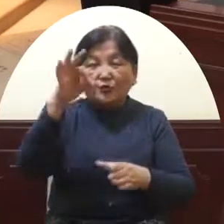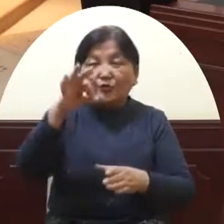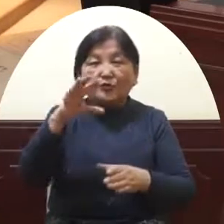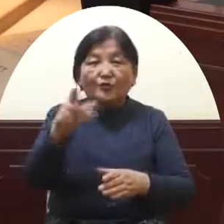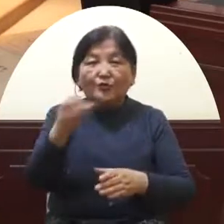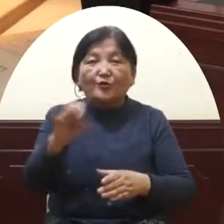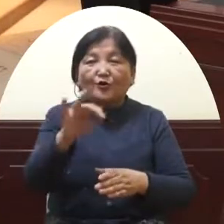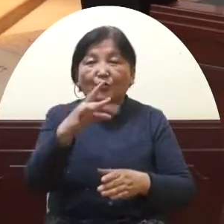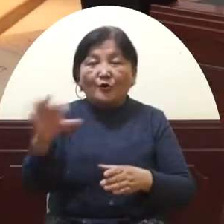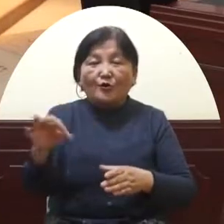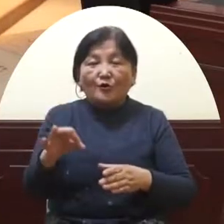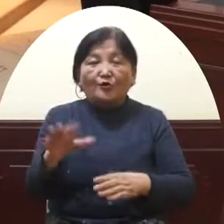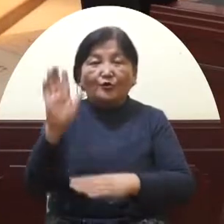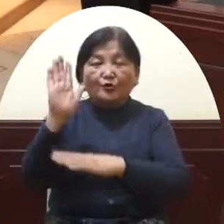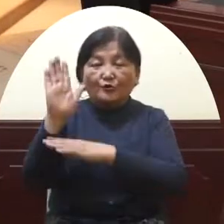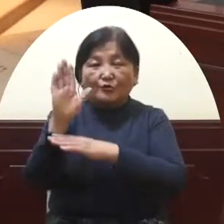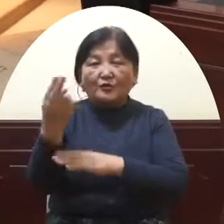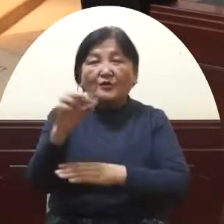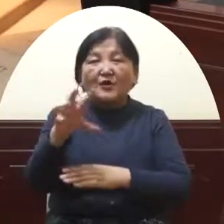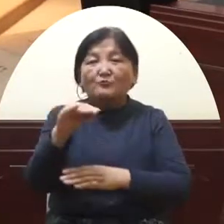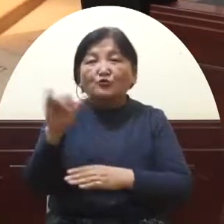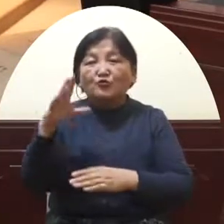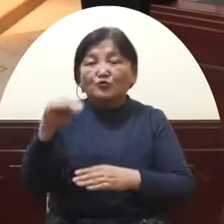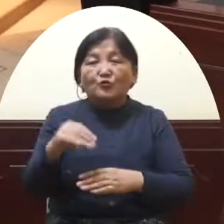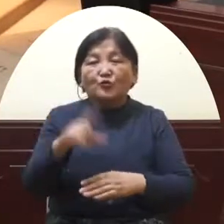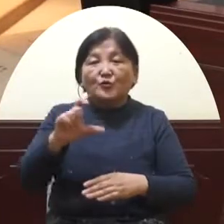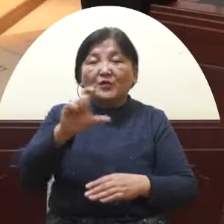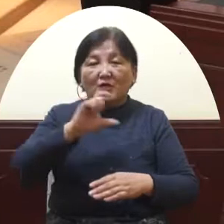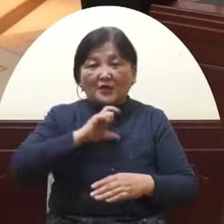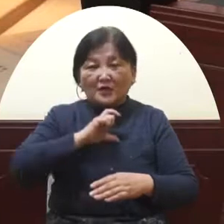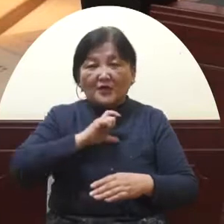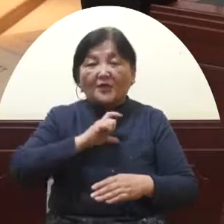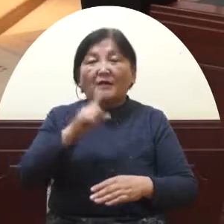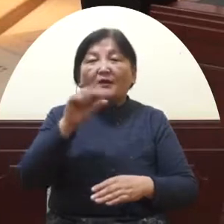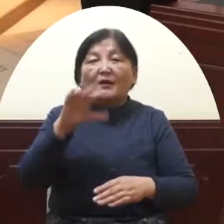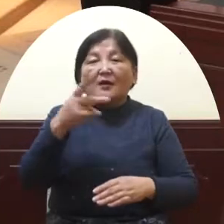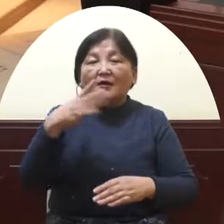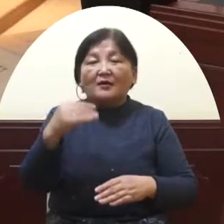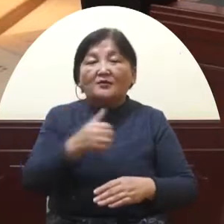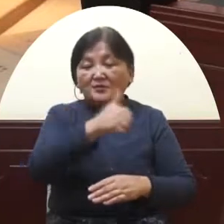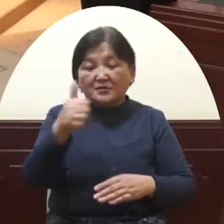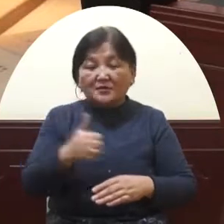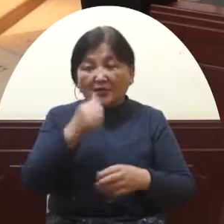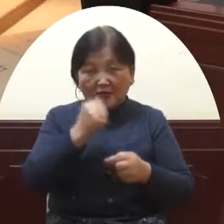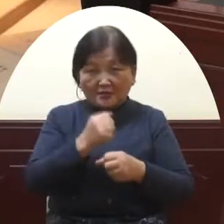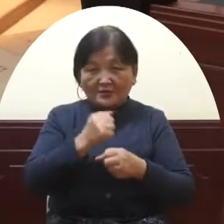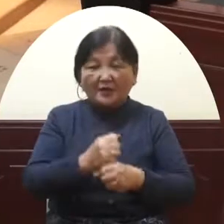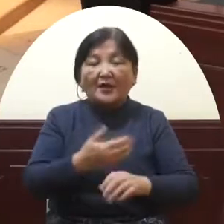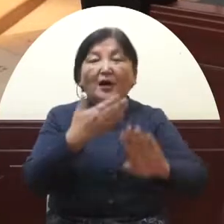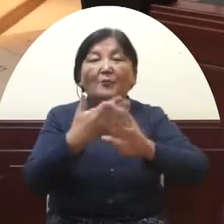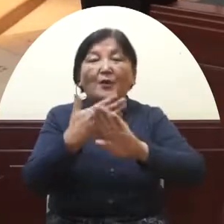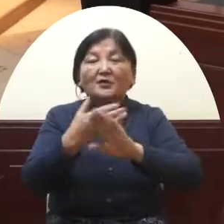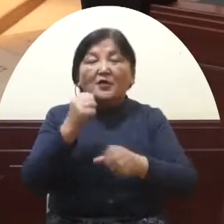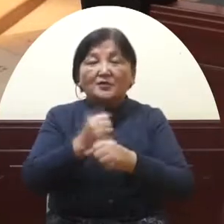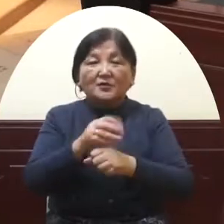хэрэг, сонгогдох хэрэг. За мөн төлөөлөл дамжуулан одоо төрийн эрх байх одоо энэ эрхийг одоо хангах, хамгаалахтын үүрэг